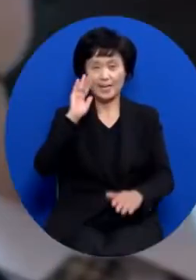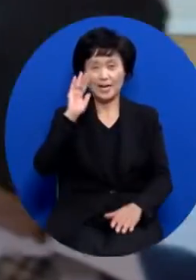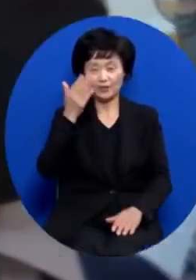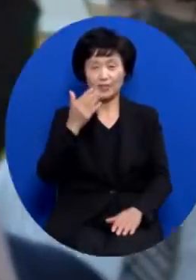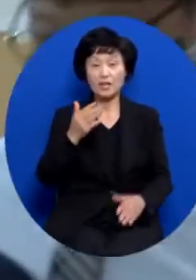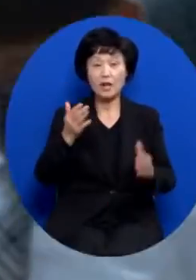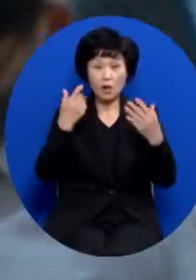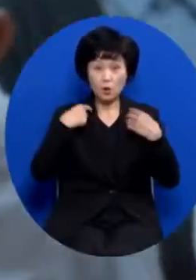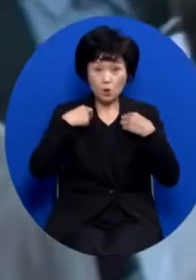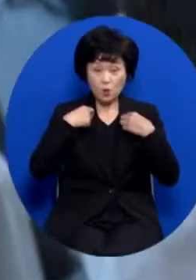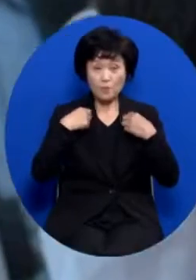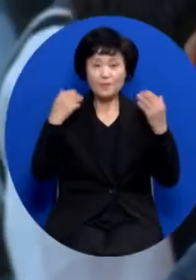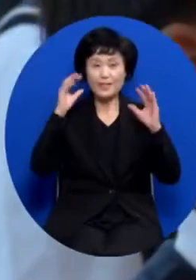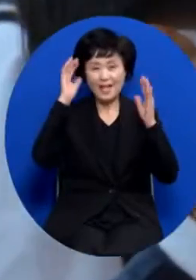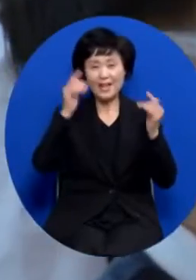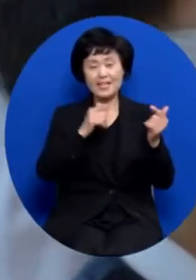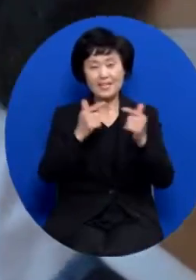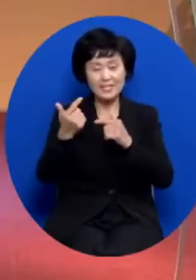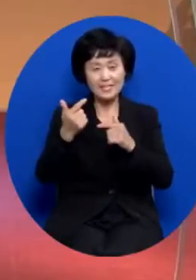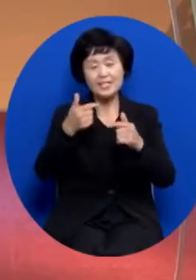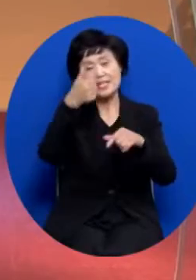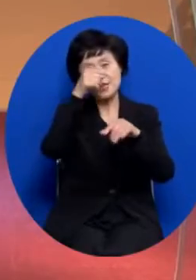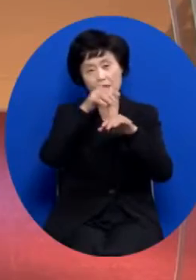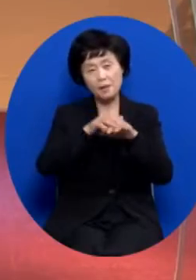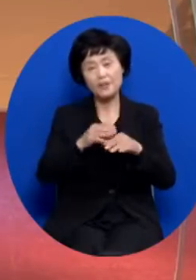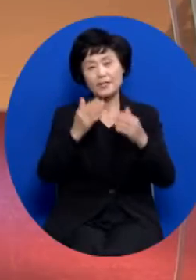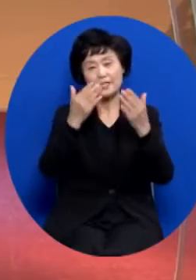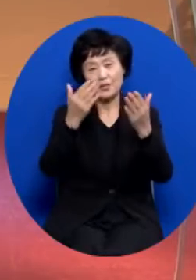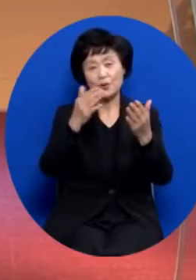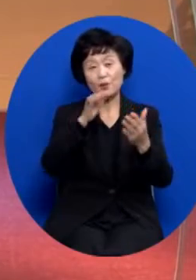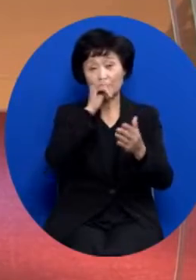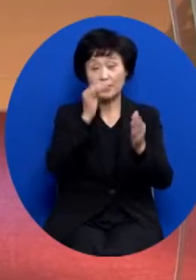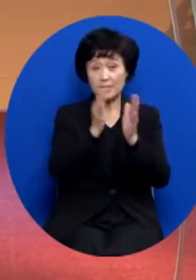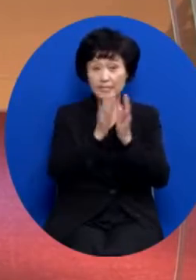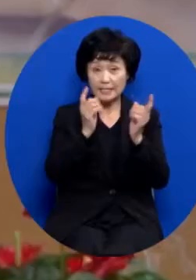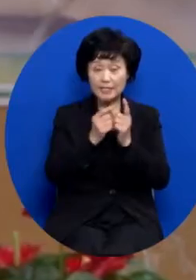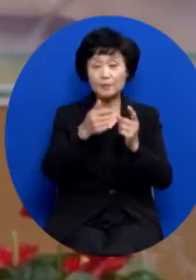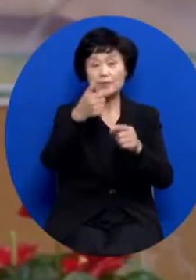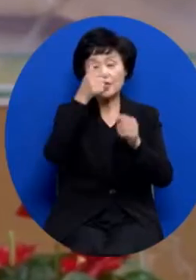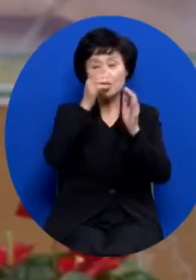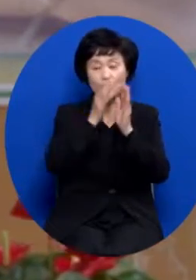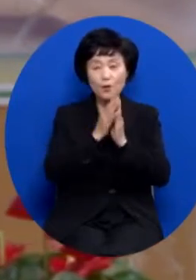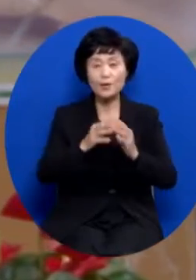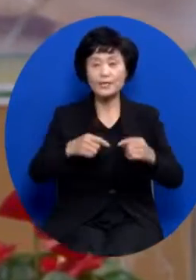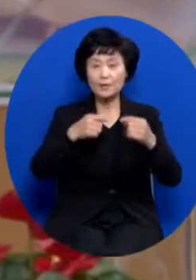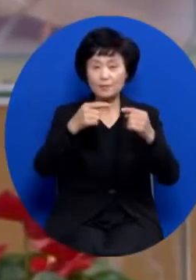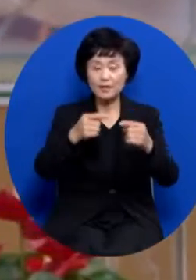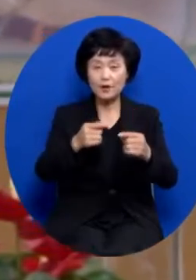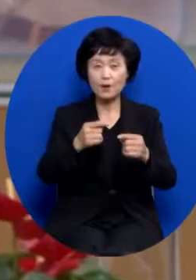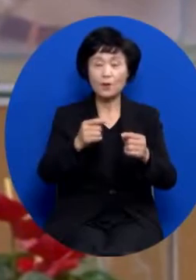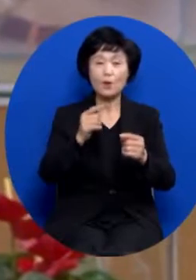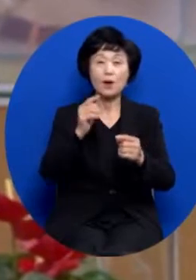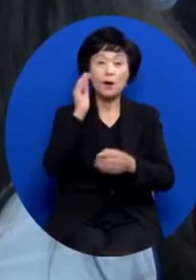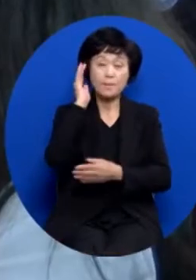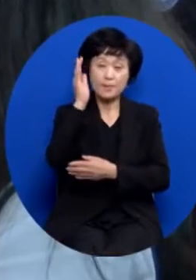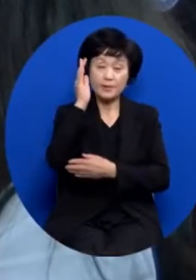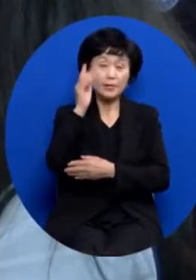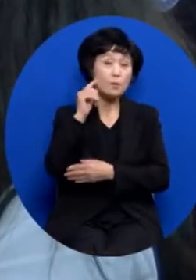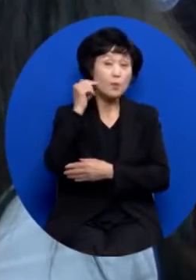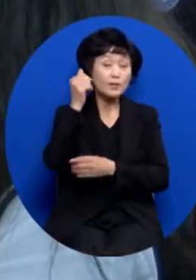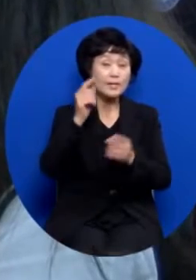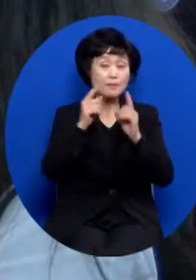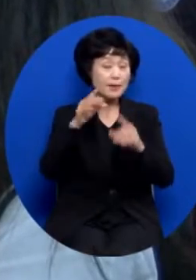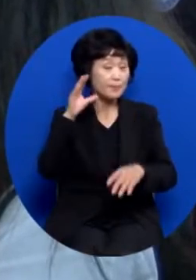교복을 입은 아이들이 학교에서 예배를 드리고 있습니다. 직접 기도에 참여하고 말씀을 전하는 목사님 말씀에 귀를